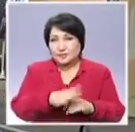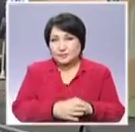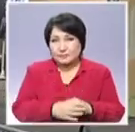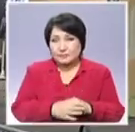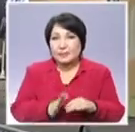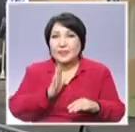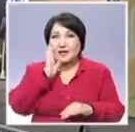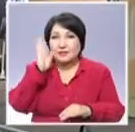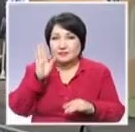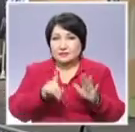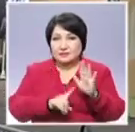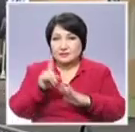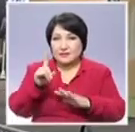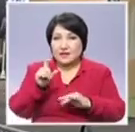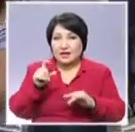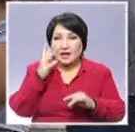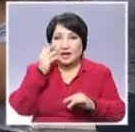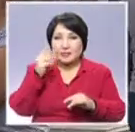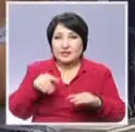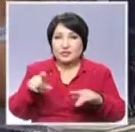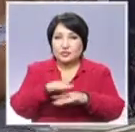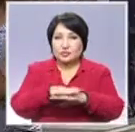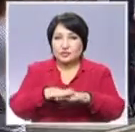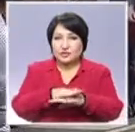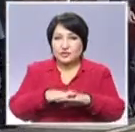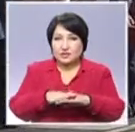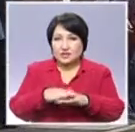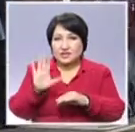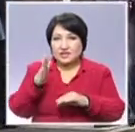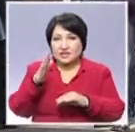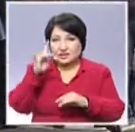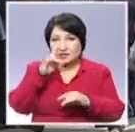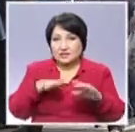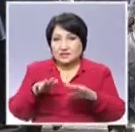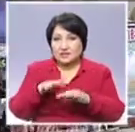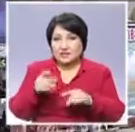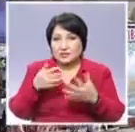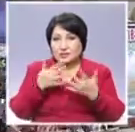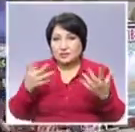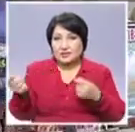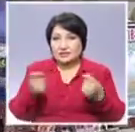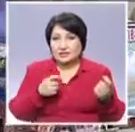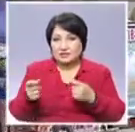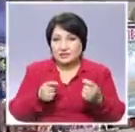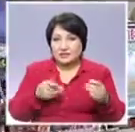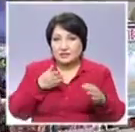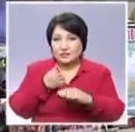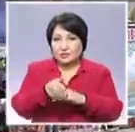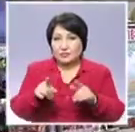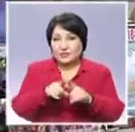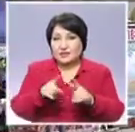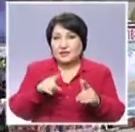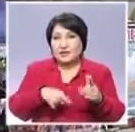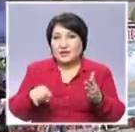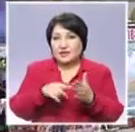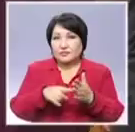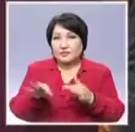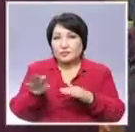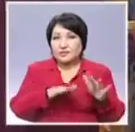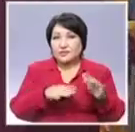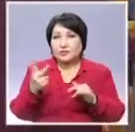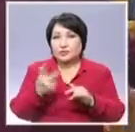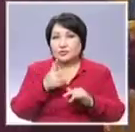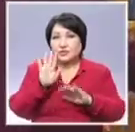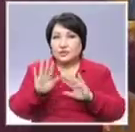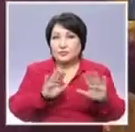Таң ата салысымен Алматы жұрты Шығыс өңірінің шаруалары әкелген өнімдерге лап қойды. Алтай жақтан атартқан ағайынның бұл қаламыздағы өткізген үшінші